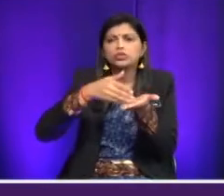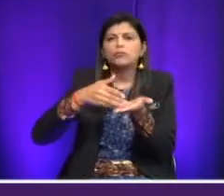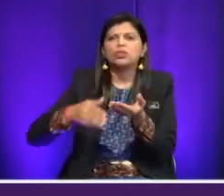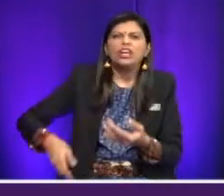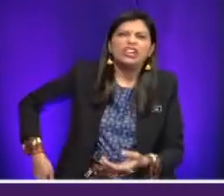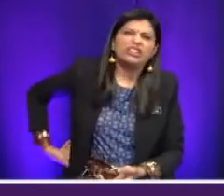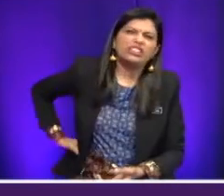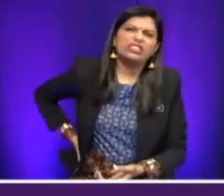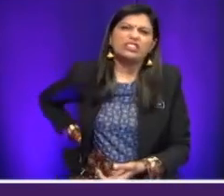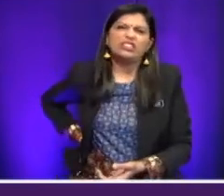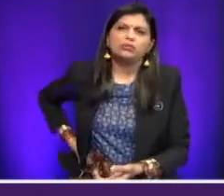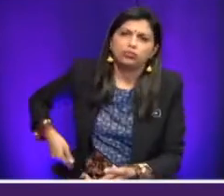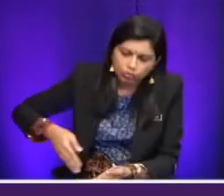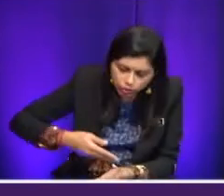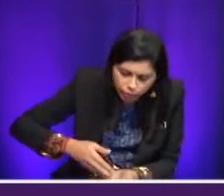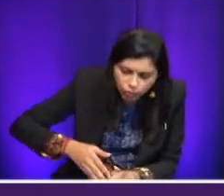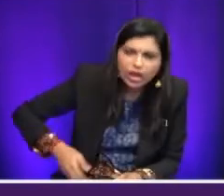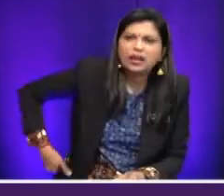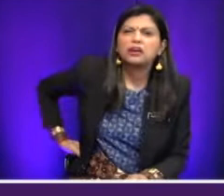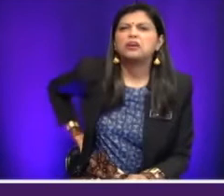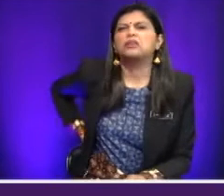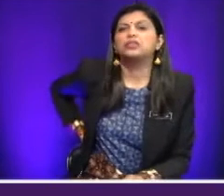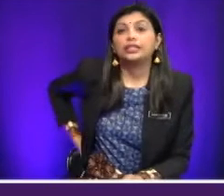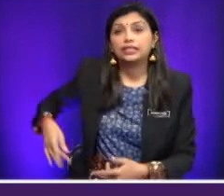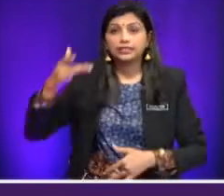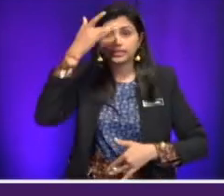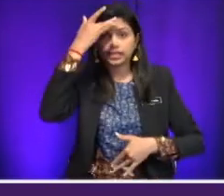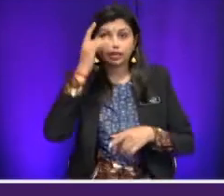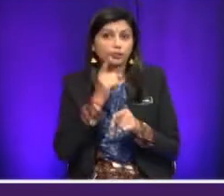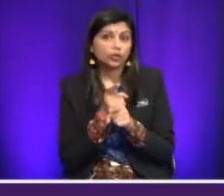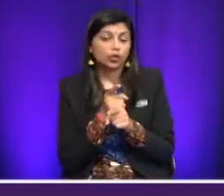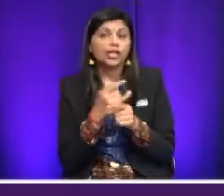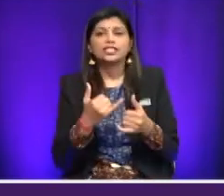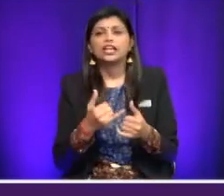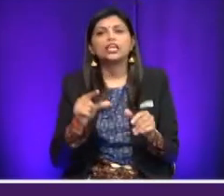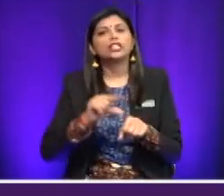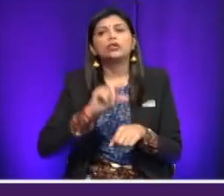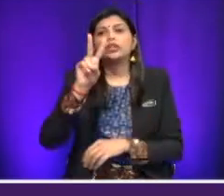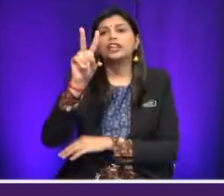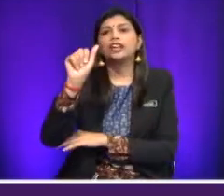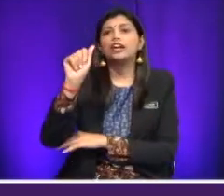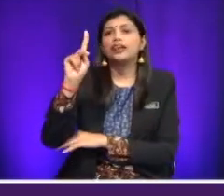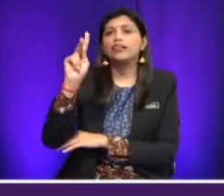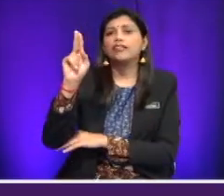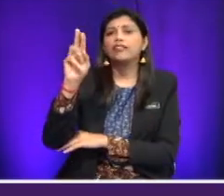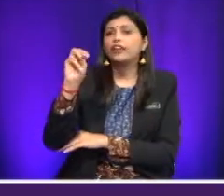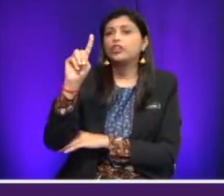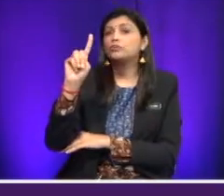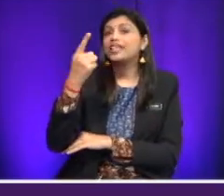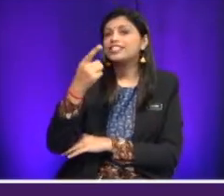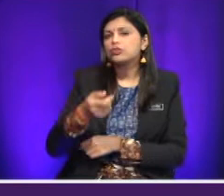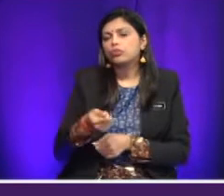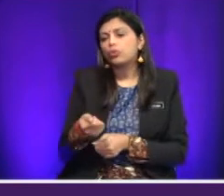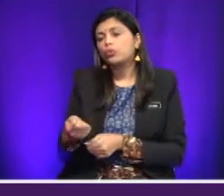sakit pinggang susah dan Nikita gue lega pembersih makeup saja kita TKJ B pembersih Betutu akan makmum bersih latitudes